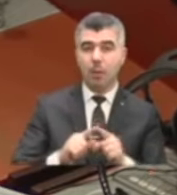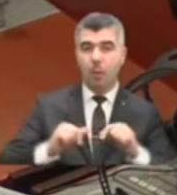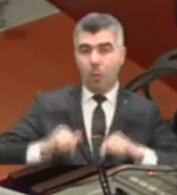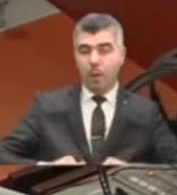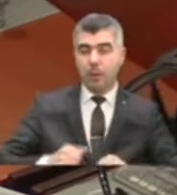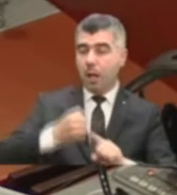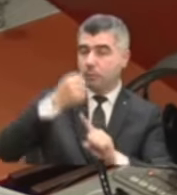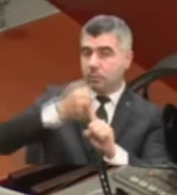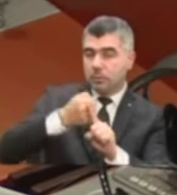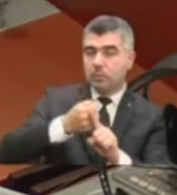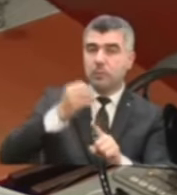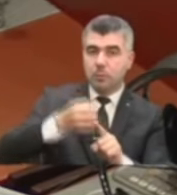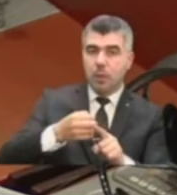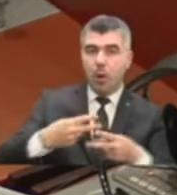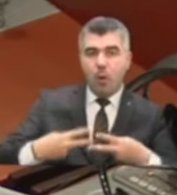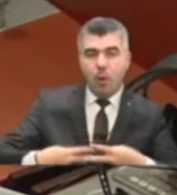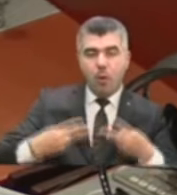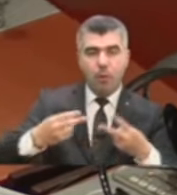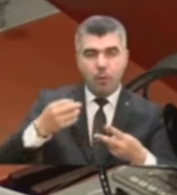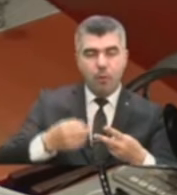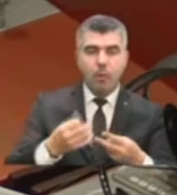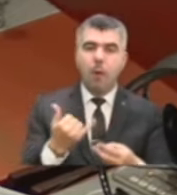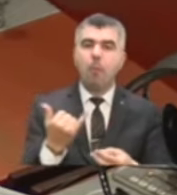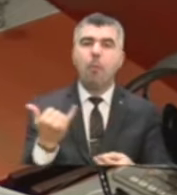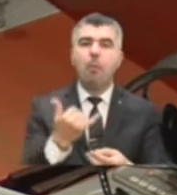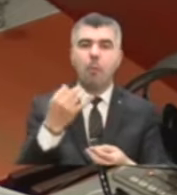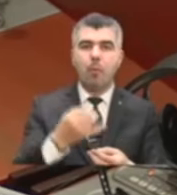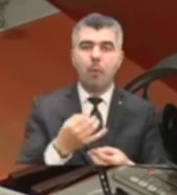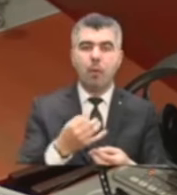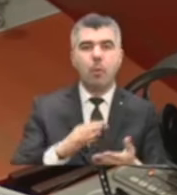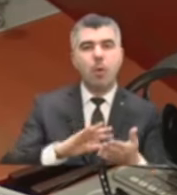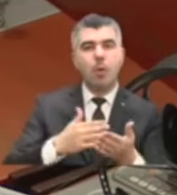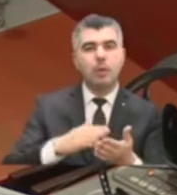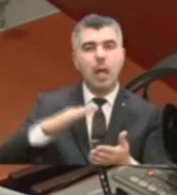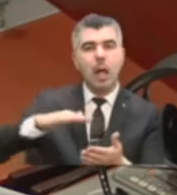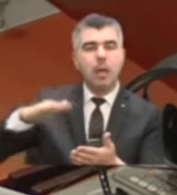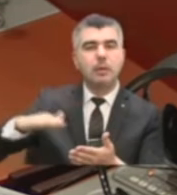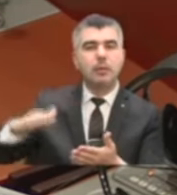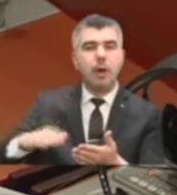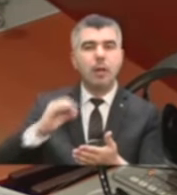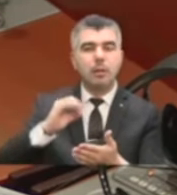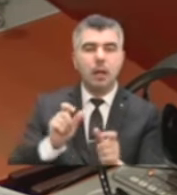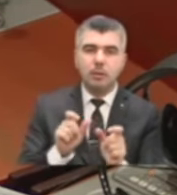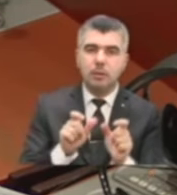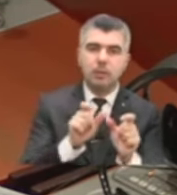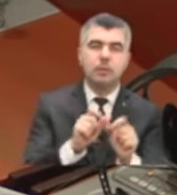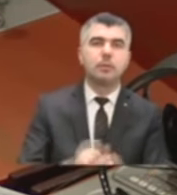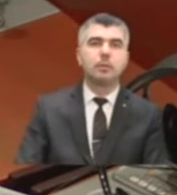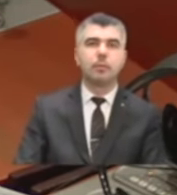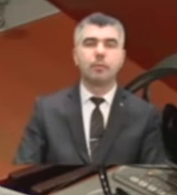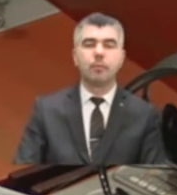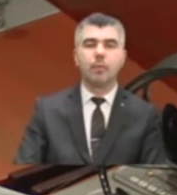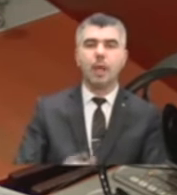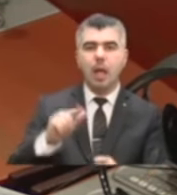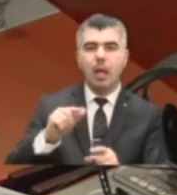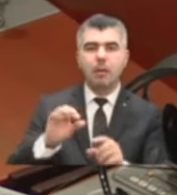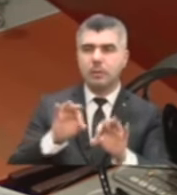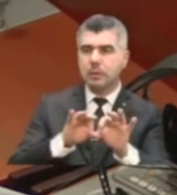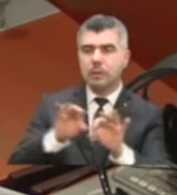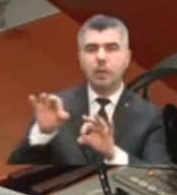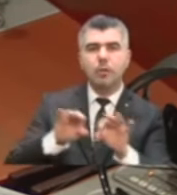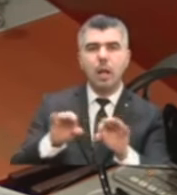لهذه السنة وتوفير تجربة غنية وآمنة للأطفال المشاركين، وذلك من خلال مجموعة من